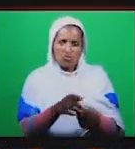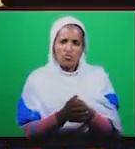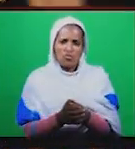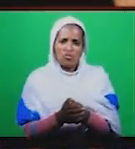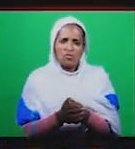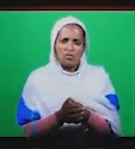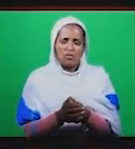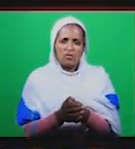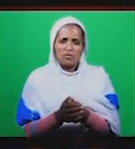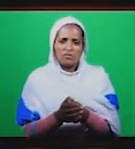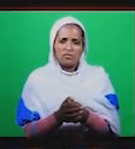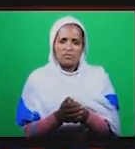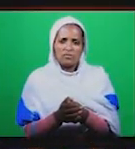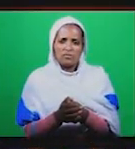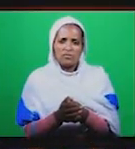ይህን ያደረገው ሰው ነው፣